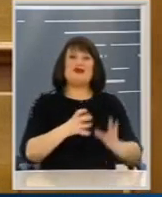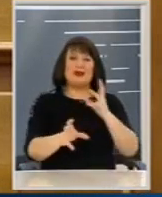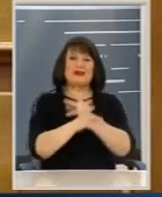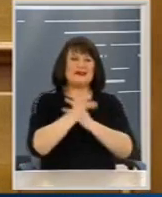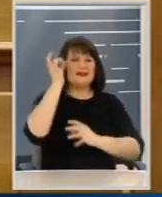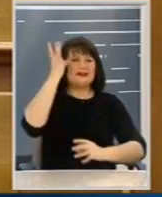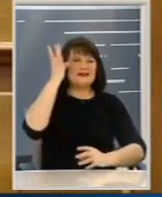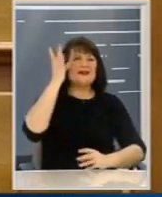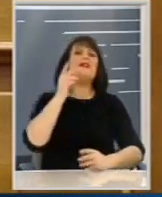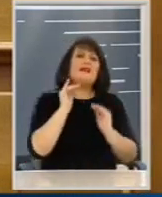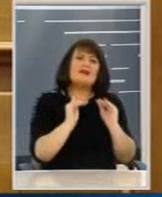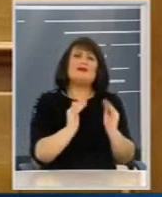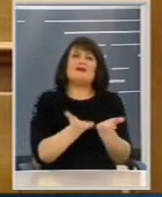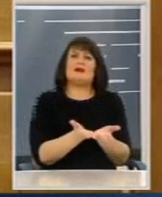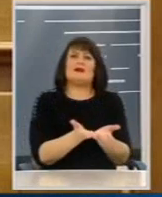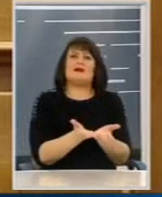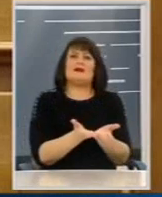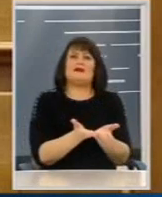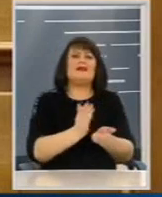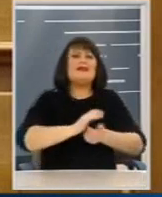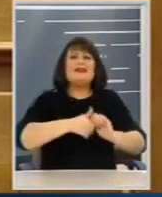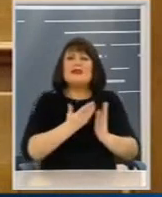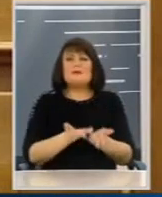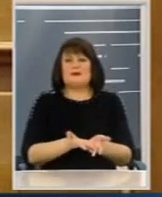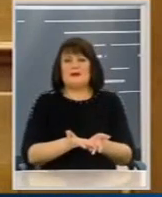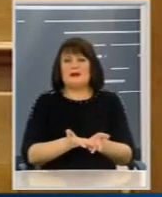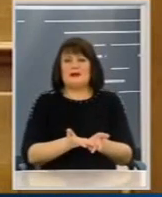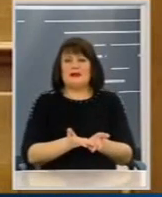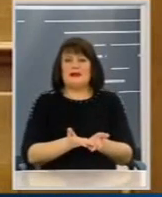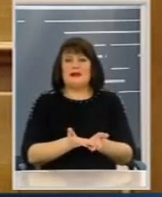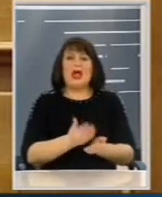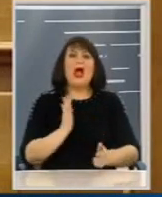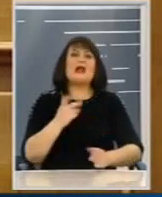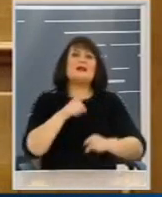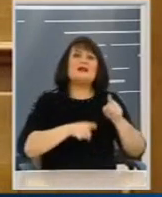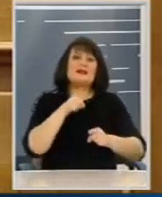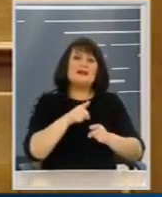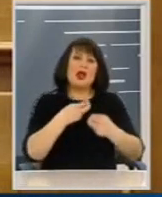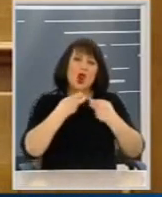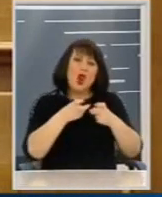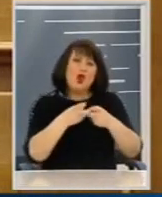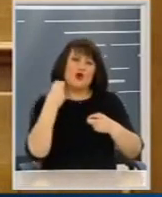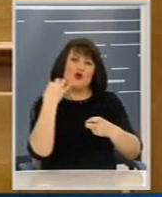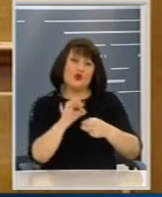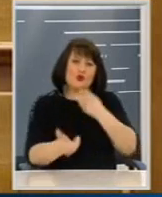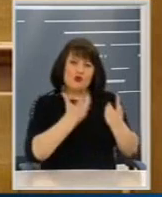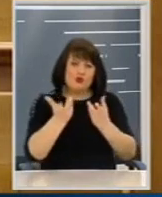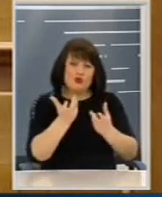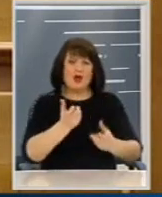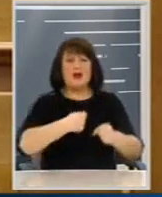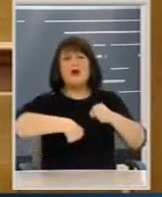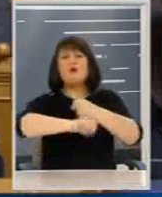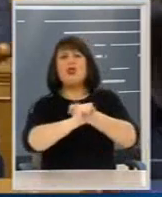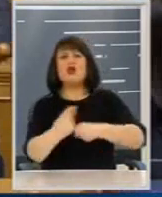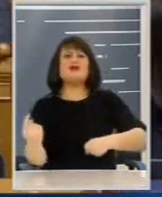είναι χουλιγκανισμός. Δεν μας ενδιαφέρει εάν κάποιοι καίνε λεωφορεία επειδή έχασε η ομάδα τους